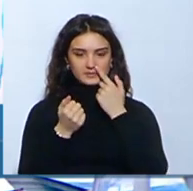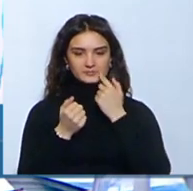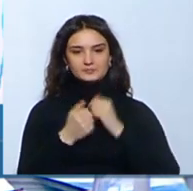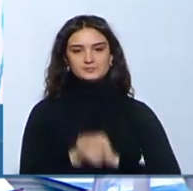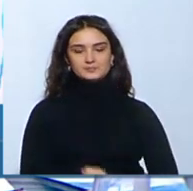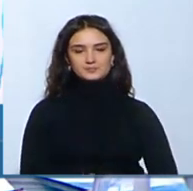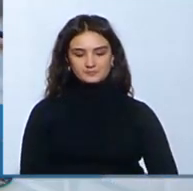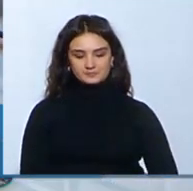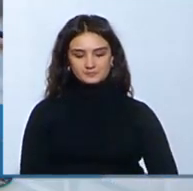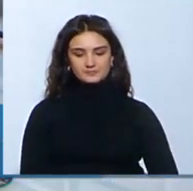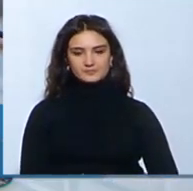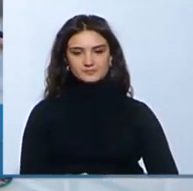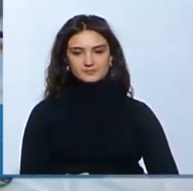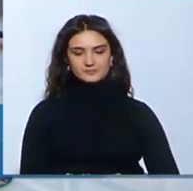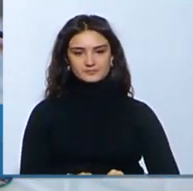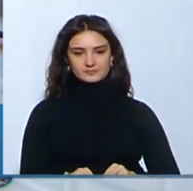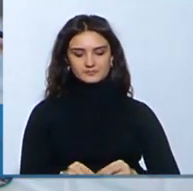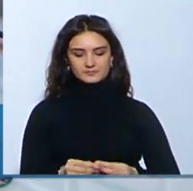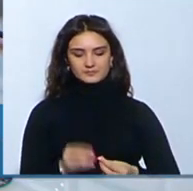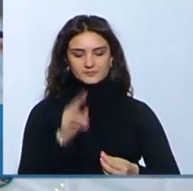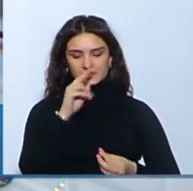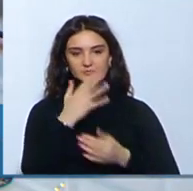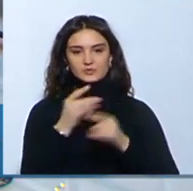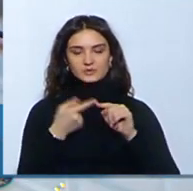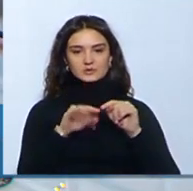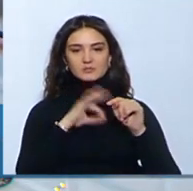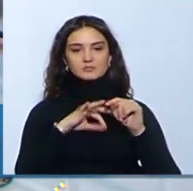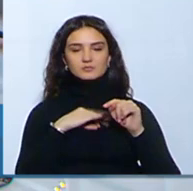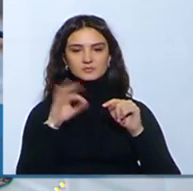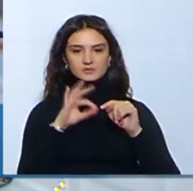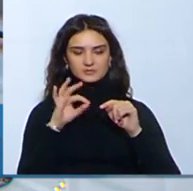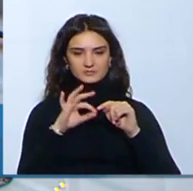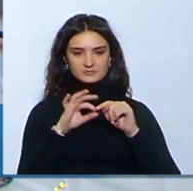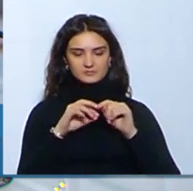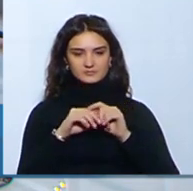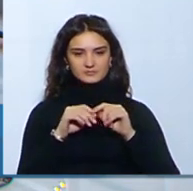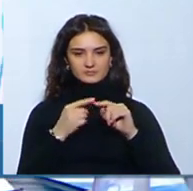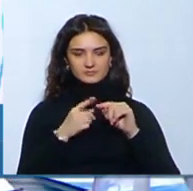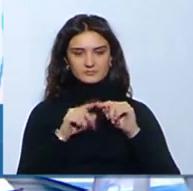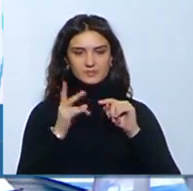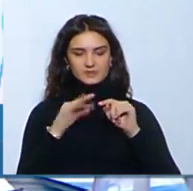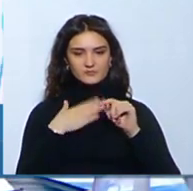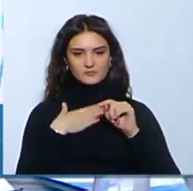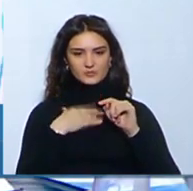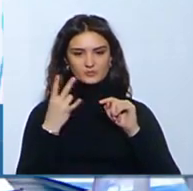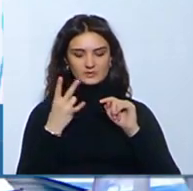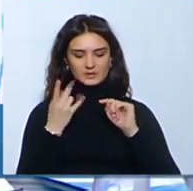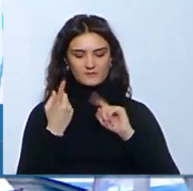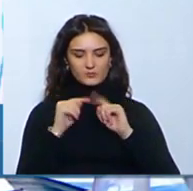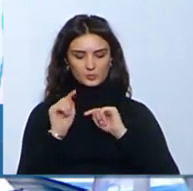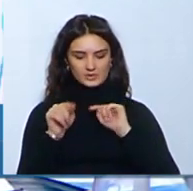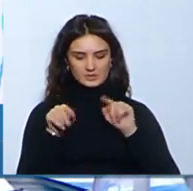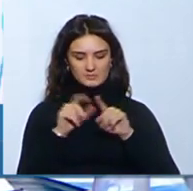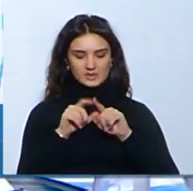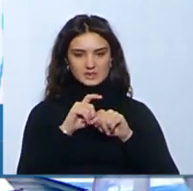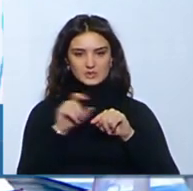დამატენიანებელი წვეთების გამოყენება აქტიურად. და ანტიბიოტიკის გამოყენებასაც. დიახ, დიახ. თუმცა ჩვენ უნდა დაუბრუნდეთ იმ